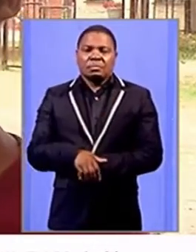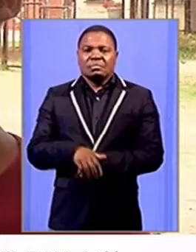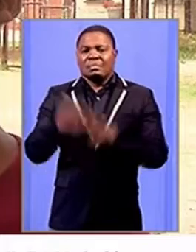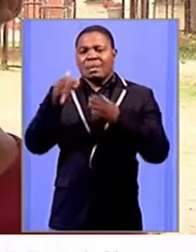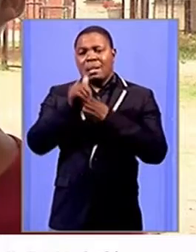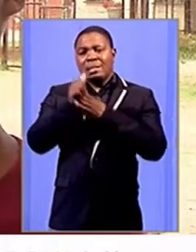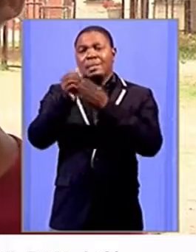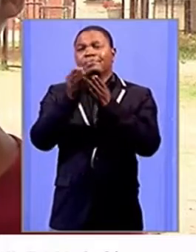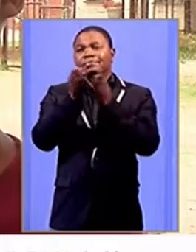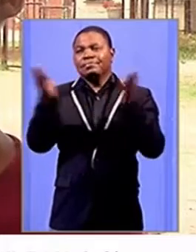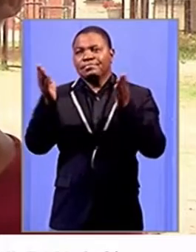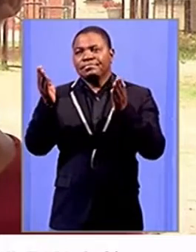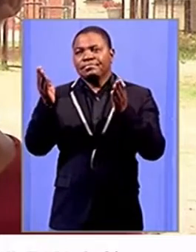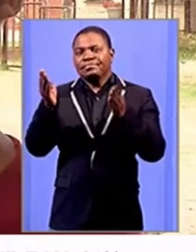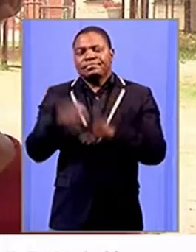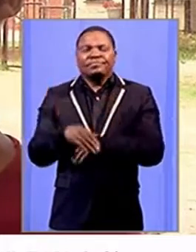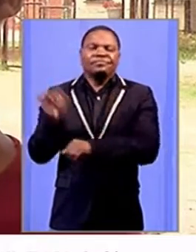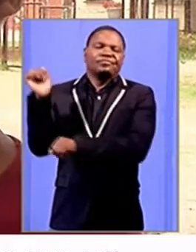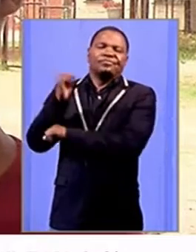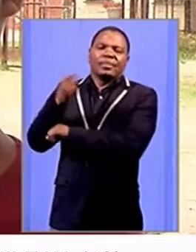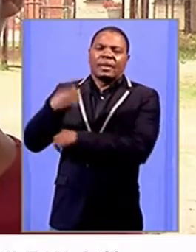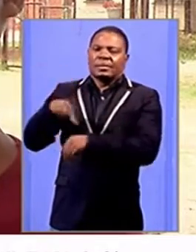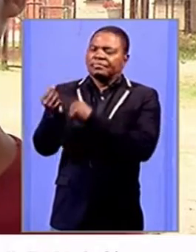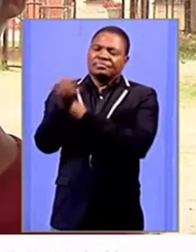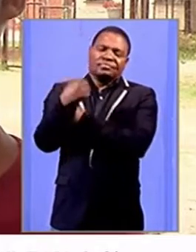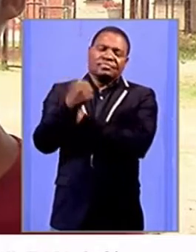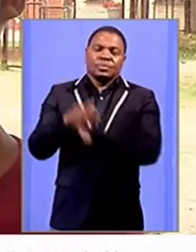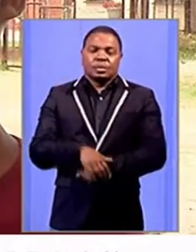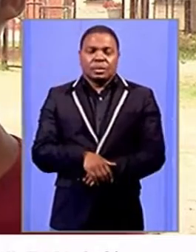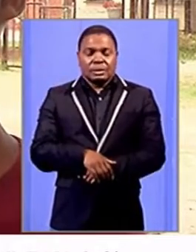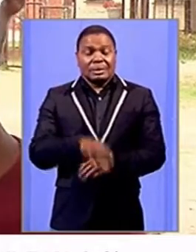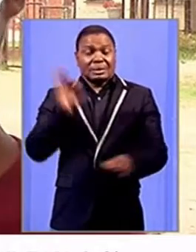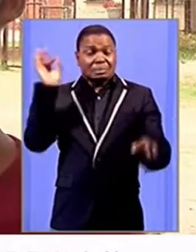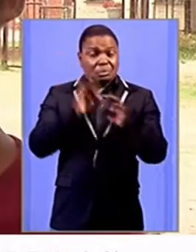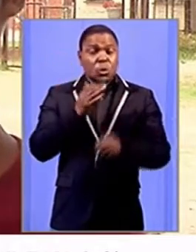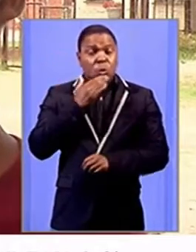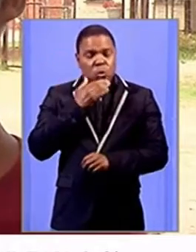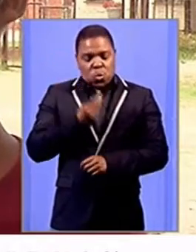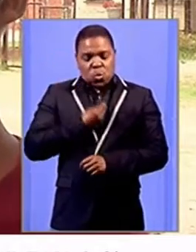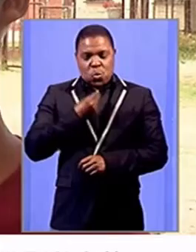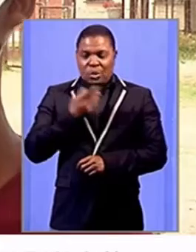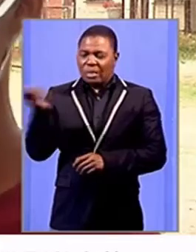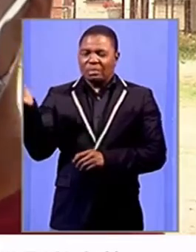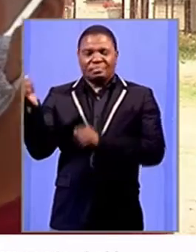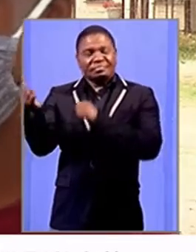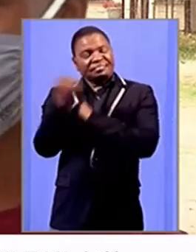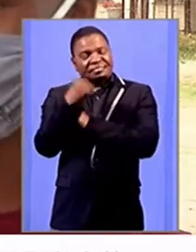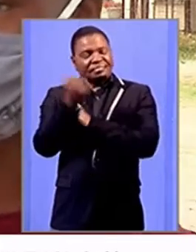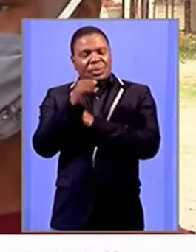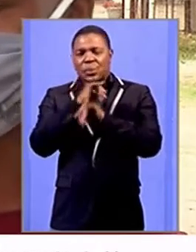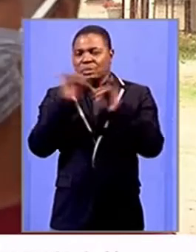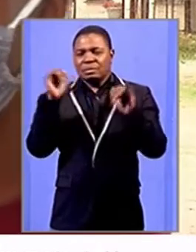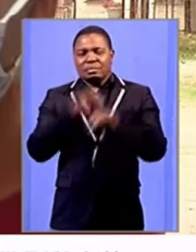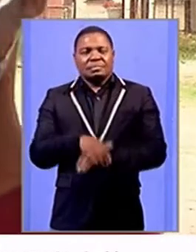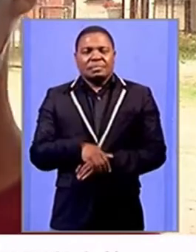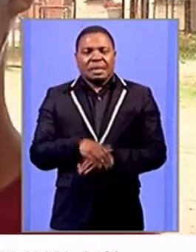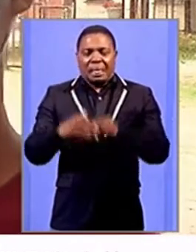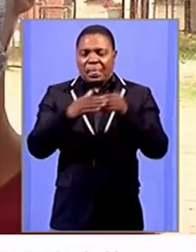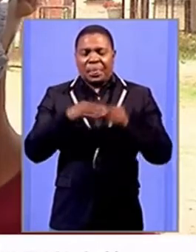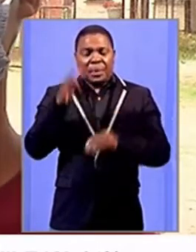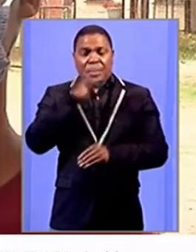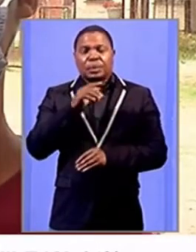ba rona ga ba re kgathalele, especially rona basha ga ba re kgathalele. Go